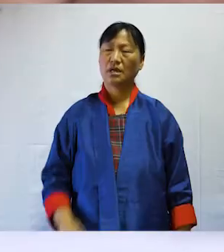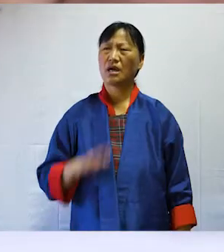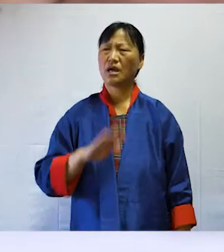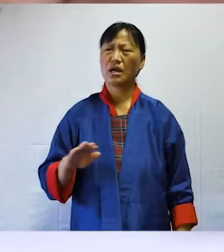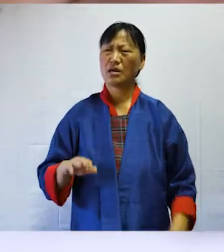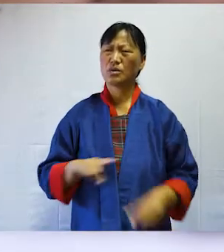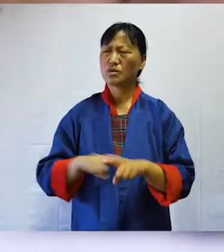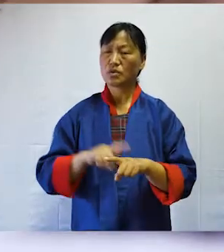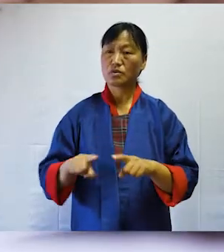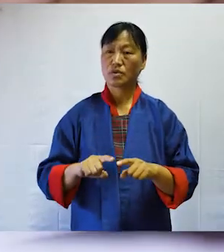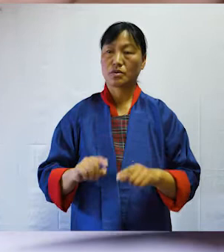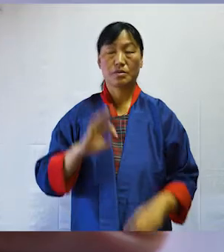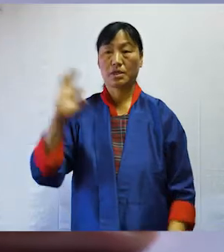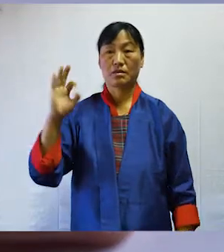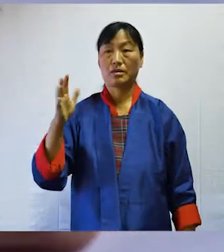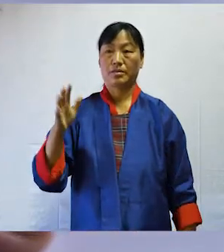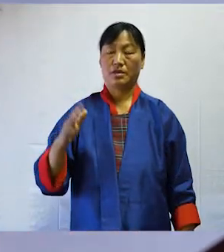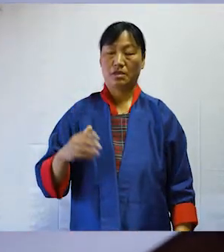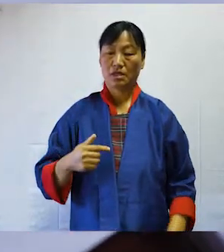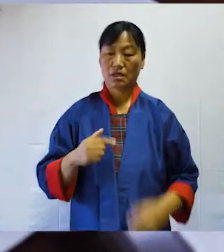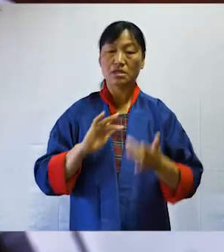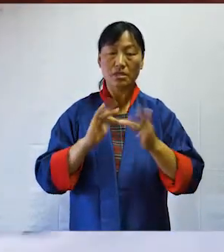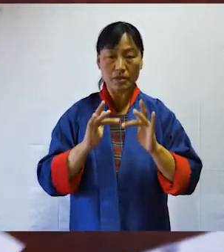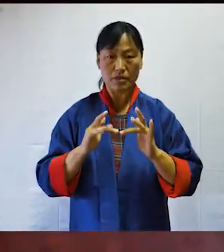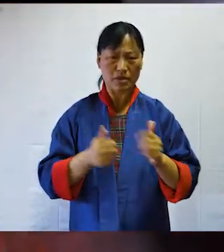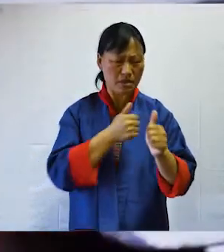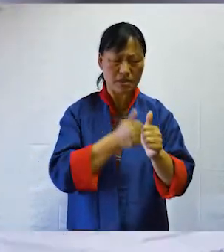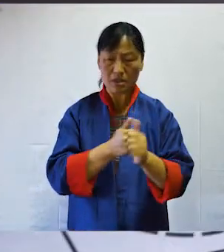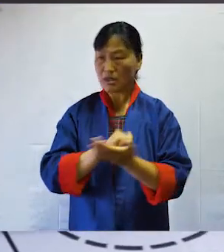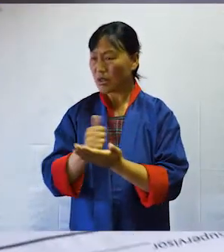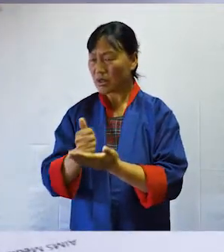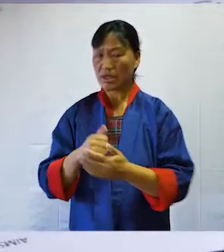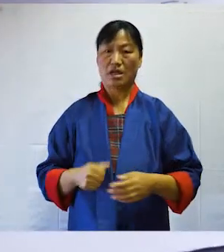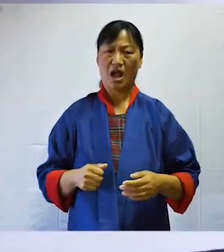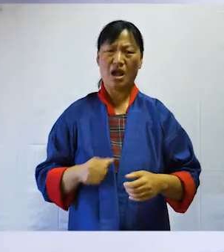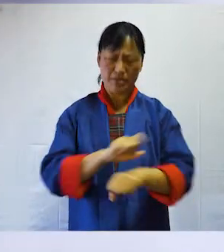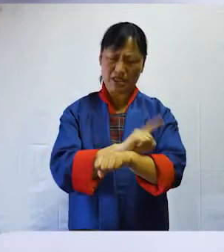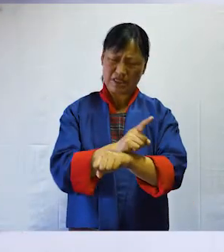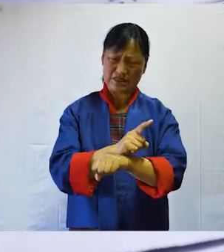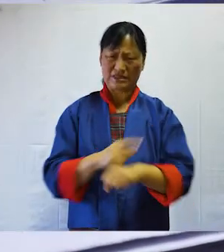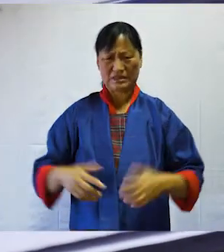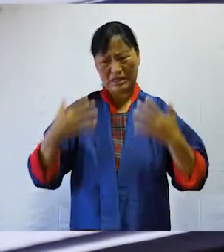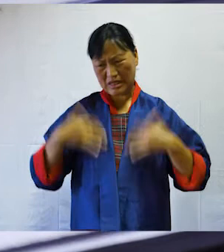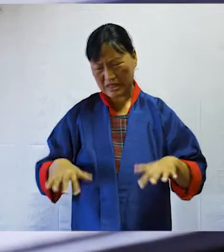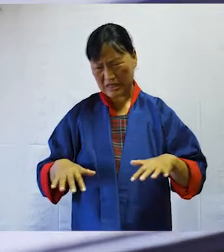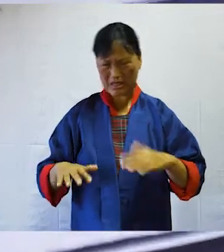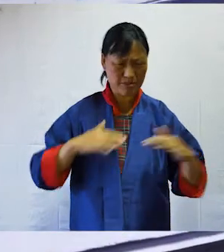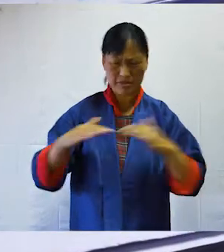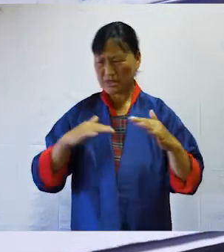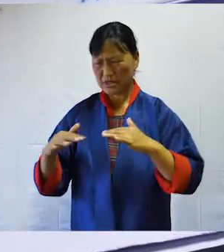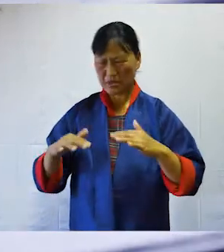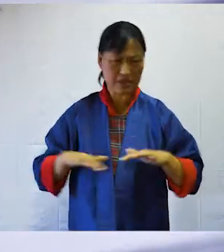गुड अलु जेमे जुम्बे मेनि दिगे ल खोंगि तेनुरी तुसे सोसु बेरा चिंगो बे बला छि मोस अनि बे बिन दिगे तुसे गे दे लान सु म सु दियो को